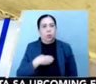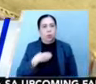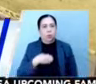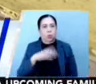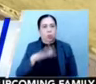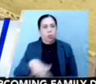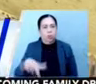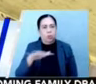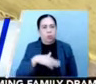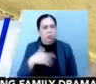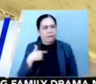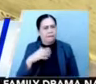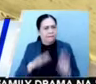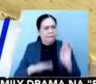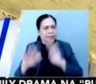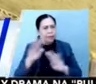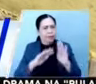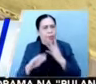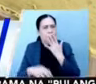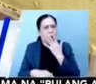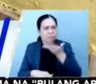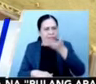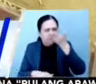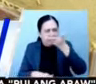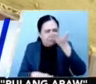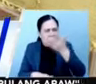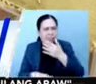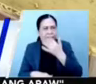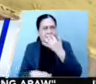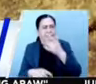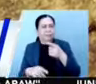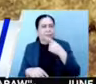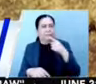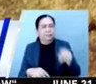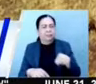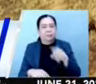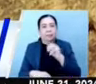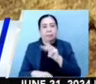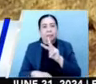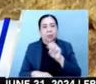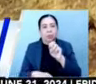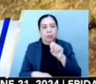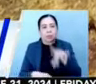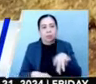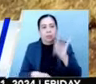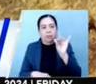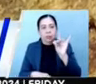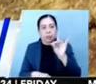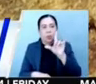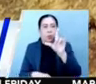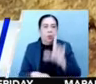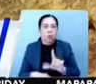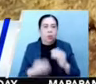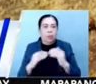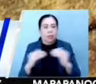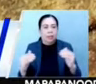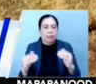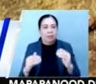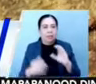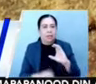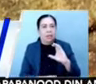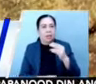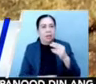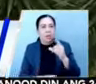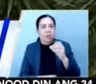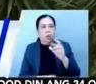may problema sa kulay at amoy ang tubig. Ayon sa MWSS, nadiskubre na mababa ang level ng chlorine na siyang pumapatay